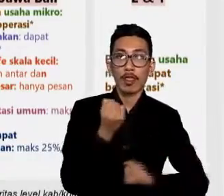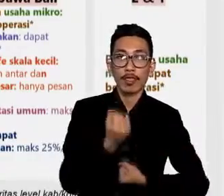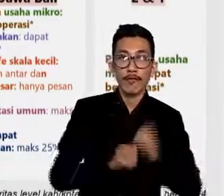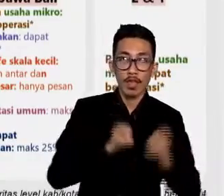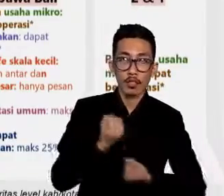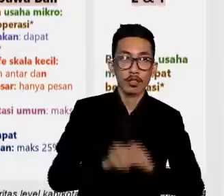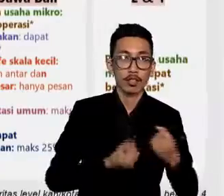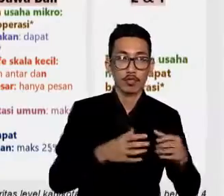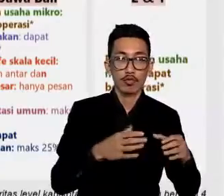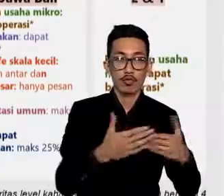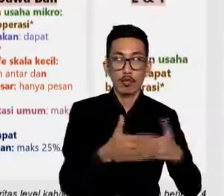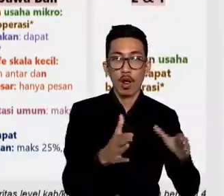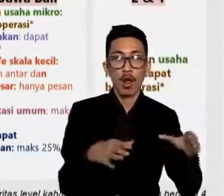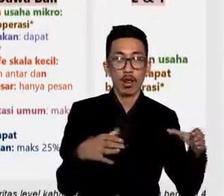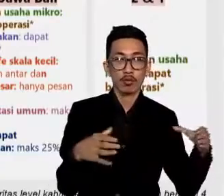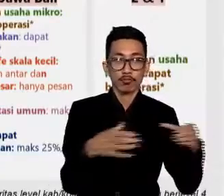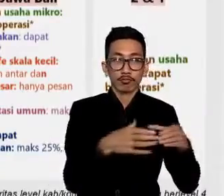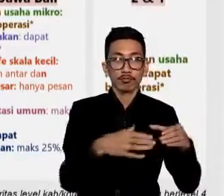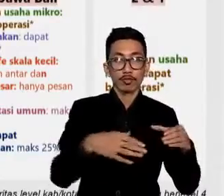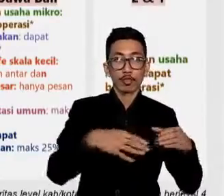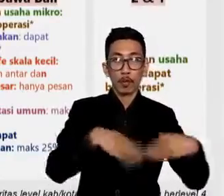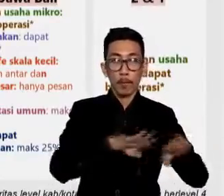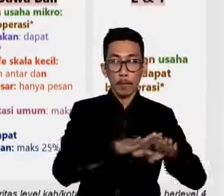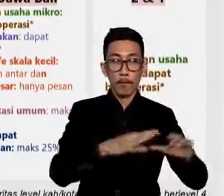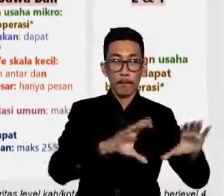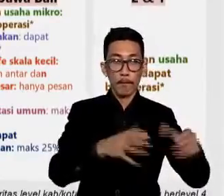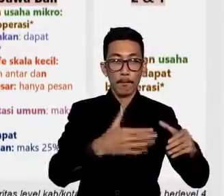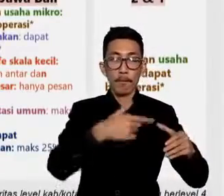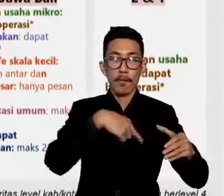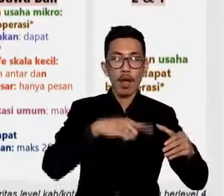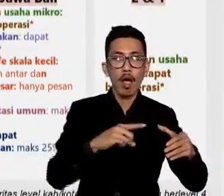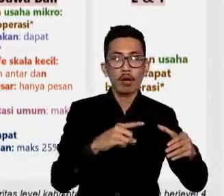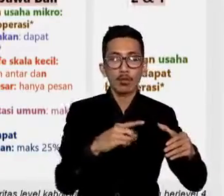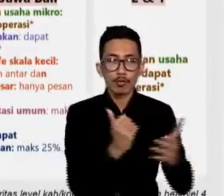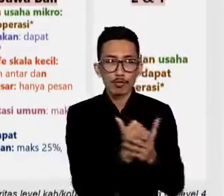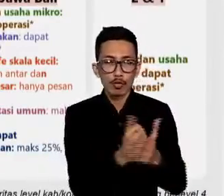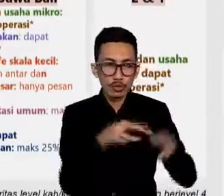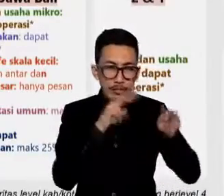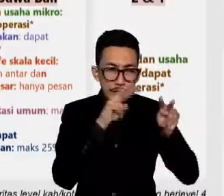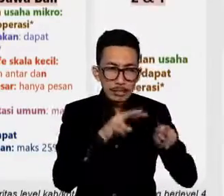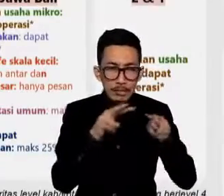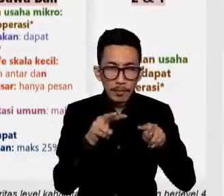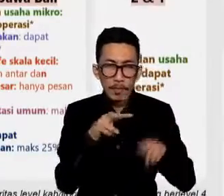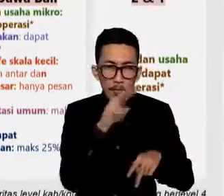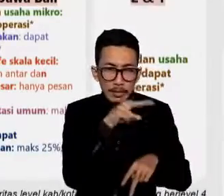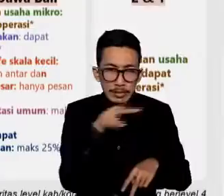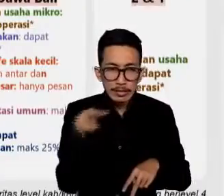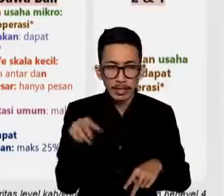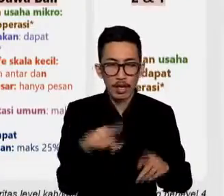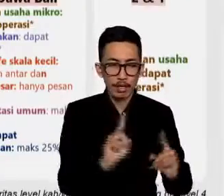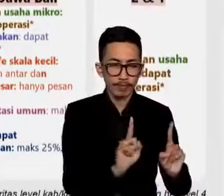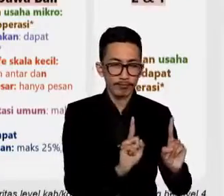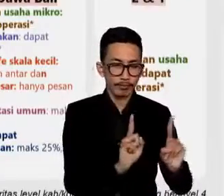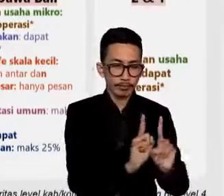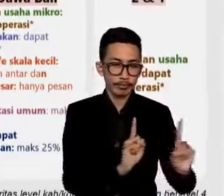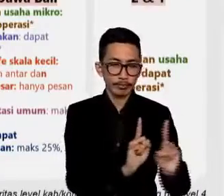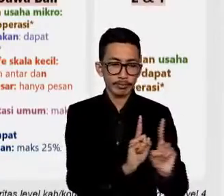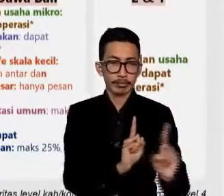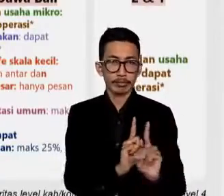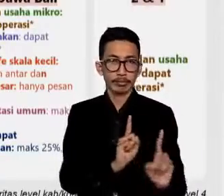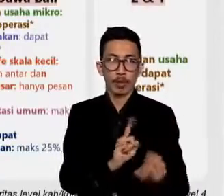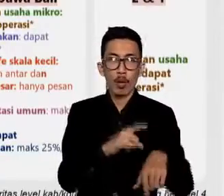Mohon untuk memperhatikan dengan baik sirkulasi jarak aman antar pengunjung serta durasi berkegiatan